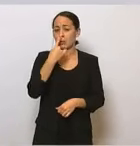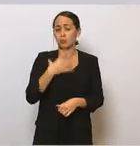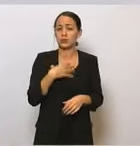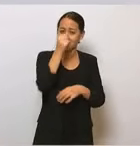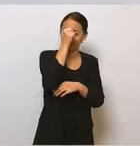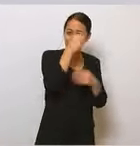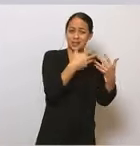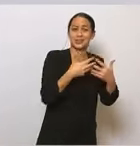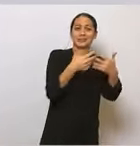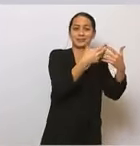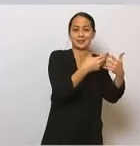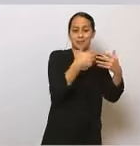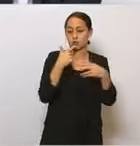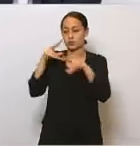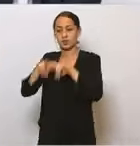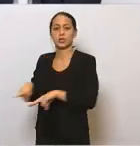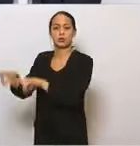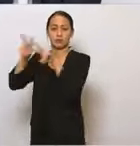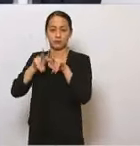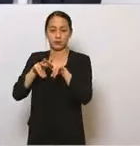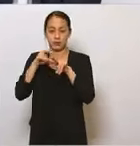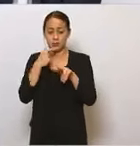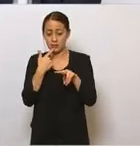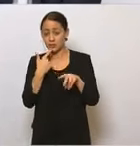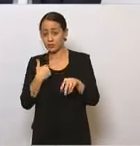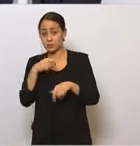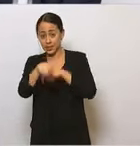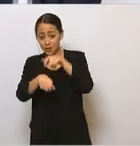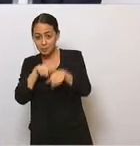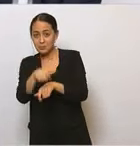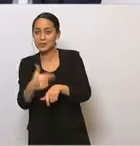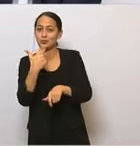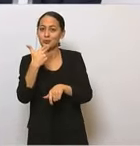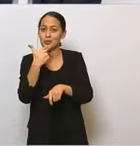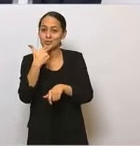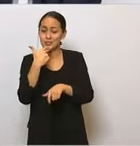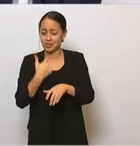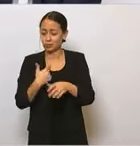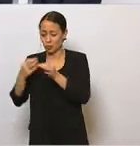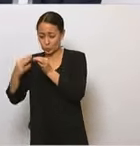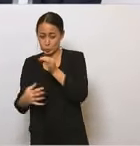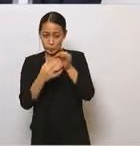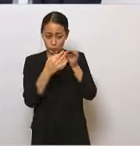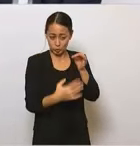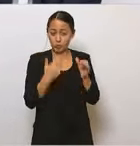trouver ensemble des solutions pour les consommateurs dès aujourd'hui.